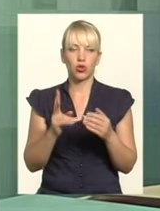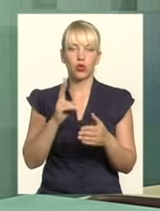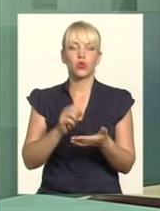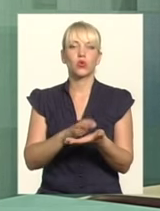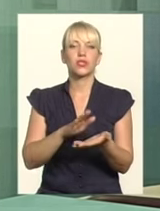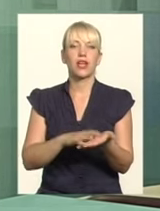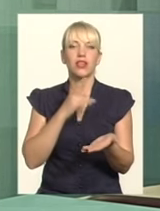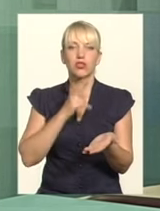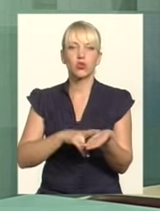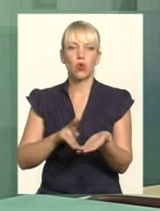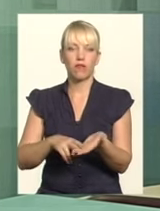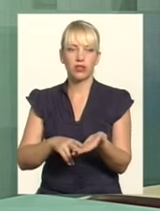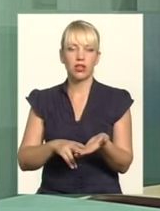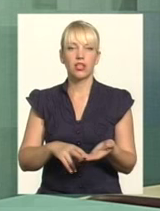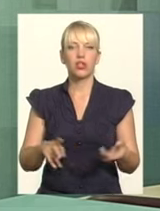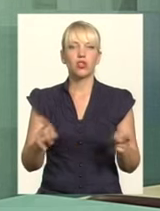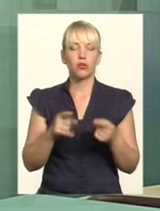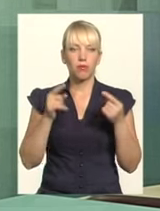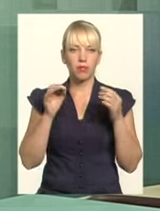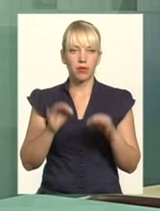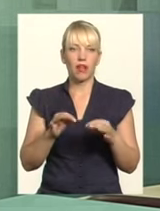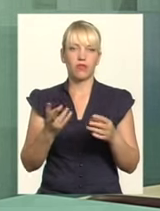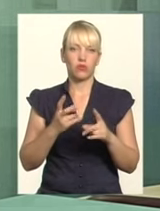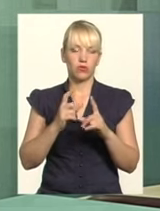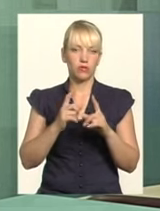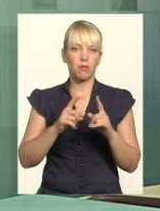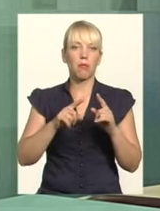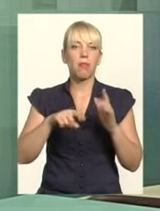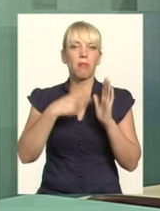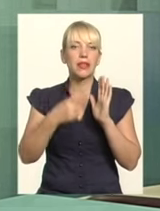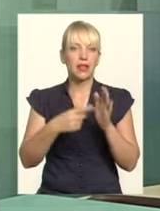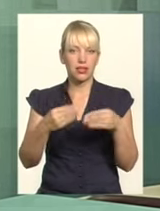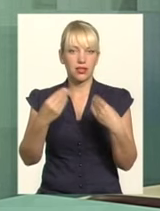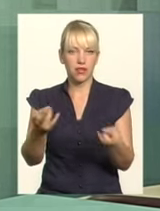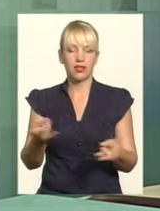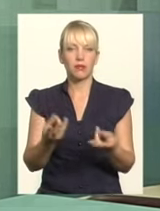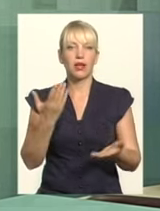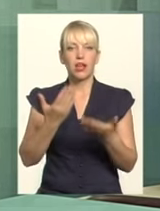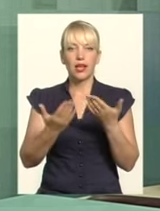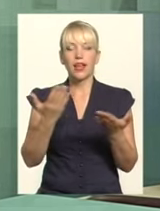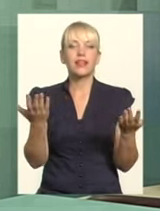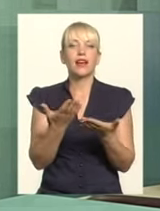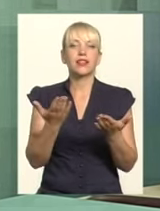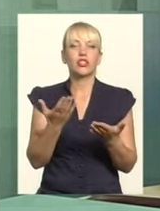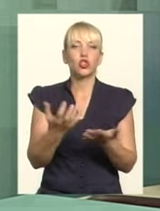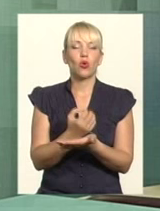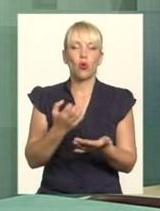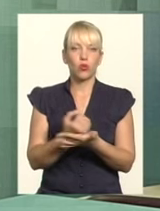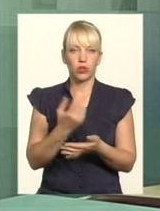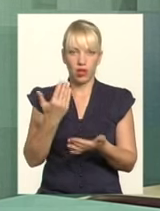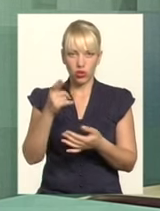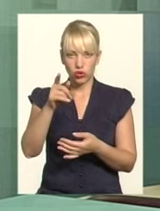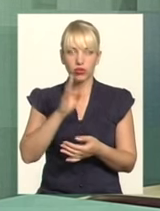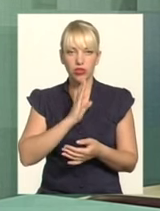зареєстрований, раз, щоб відповісти правильно на запитання. Тепер далі, які доходи. Якщо вона підприємця, якщо вона суб'єкт підприємницької